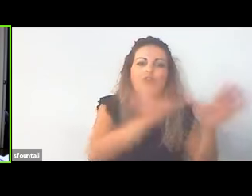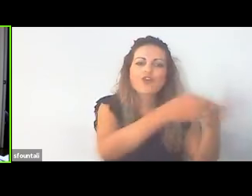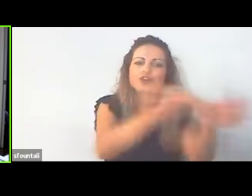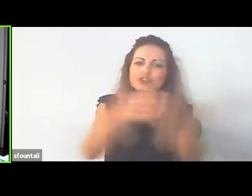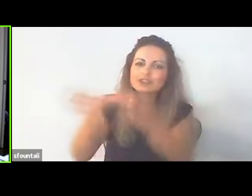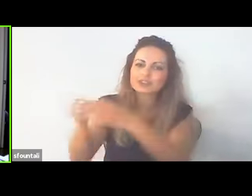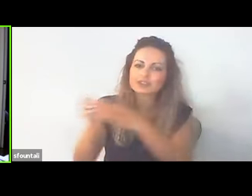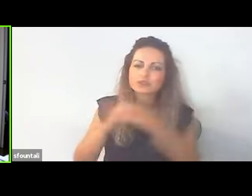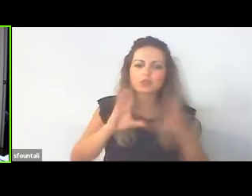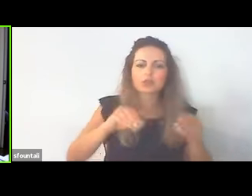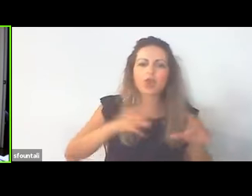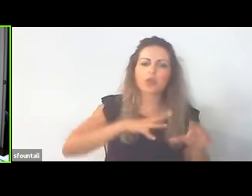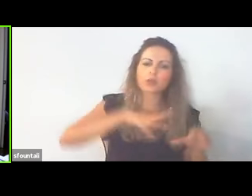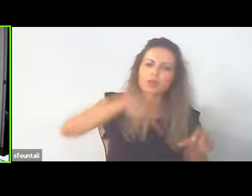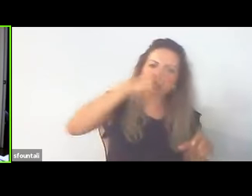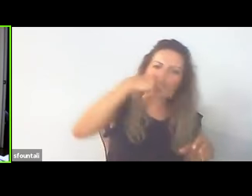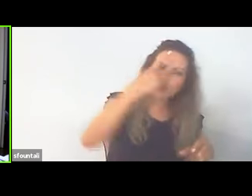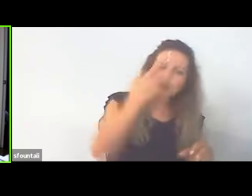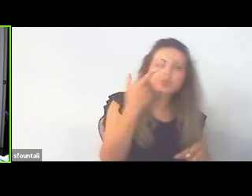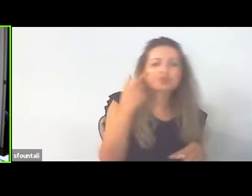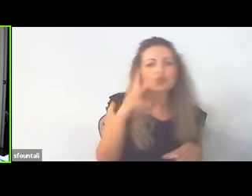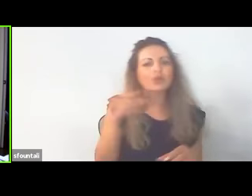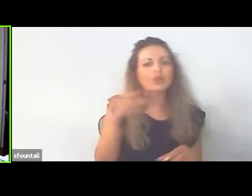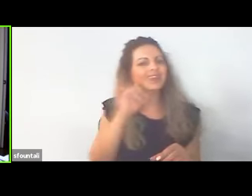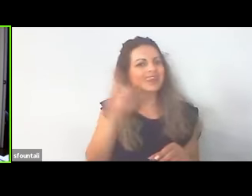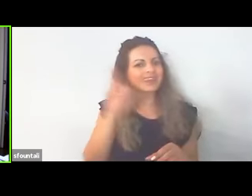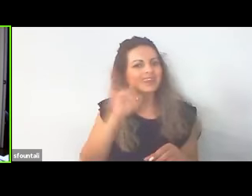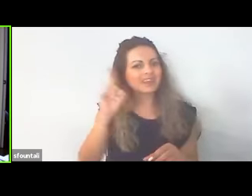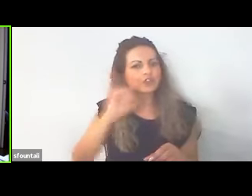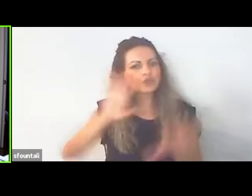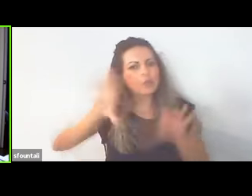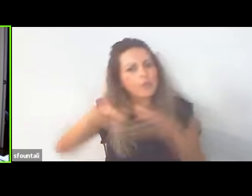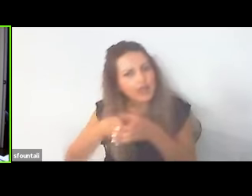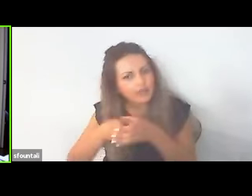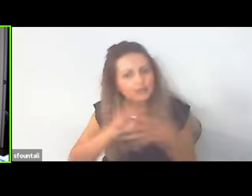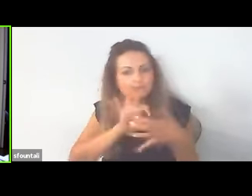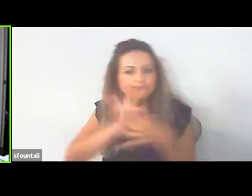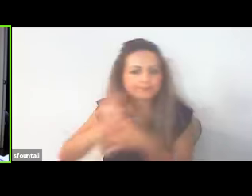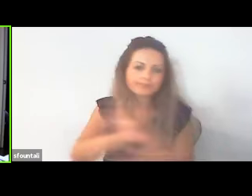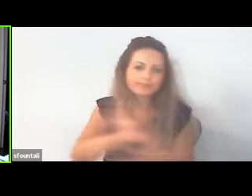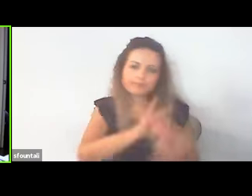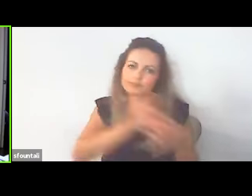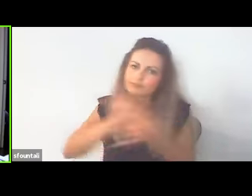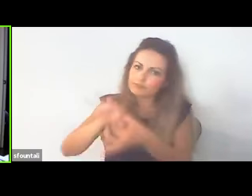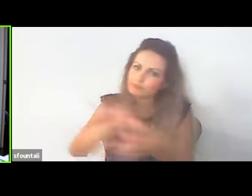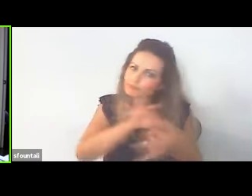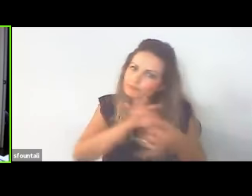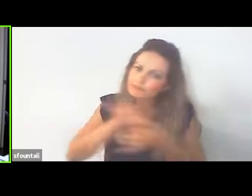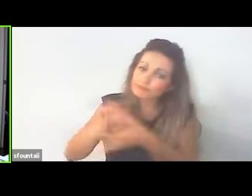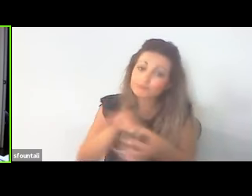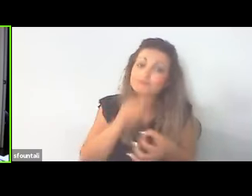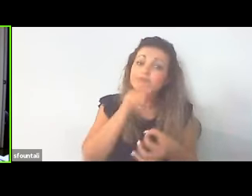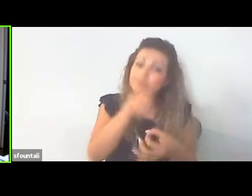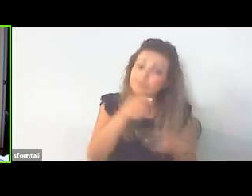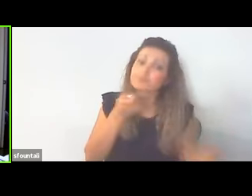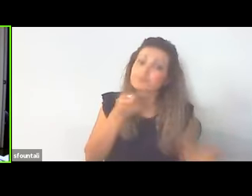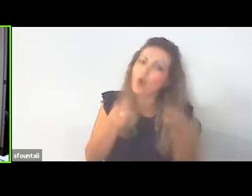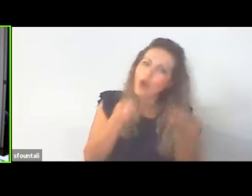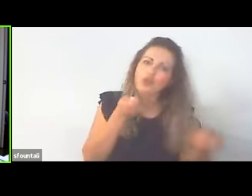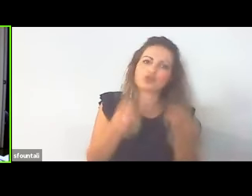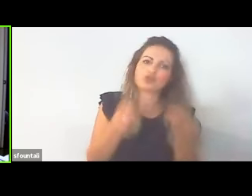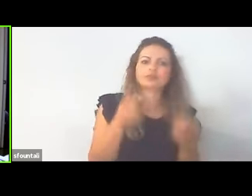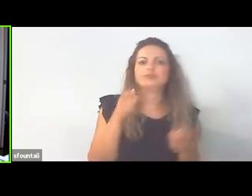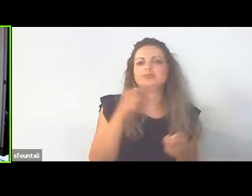κυρίαρχα γυναικείες διεκδίκησης των γυναικείων δικαιωμάτων ή φεμινιστικές οργανώσεις και ο συντονισμός σε επίπεδο